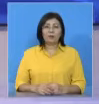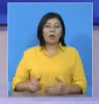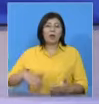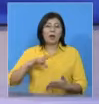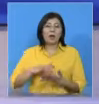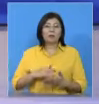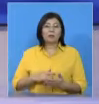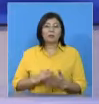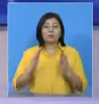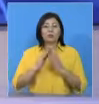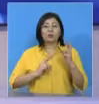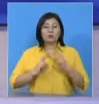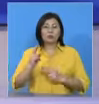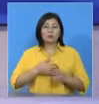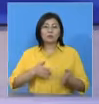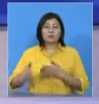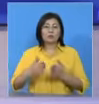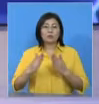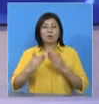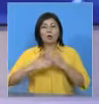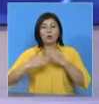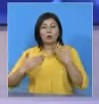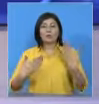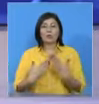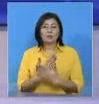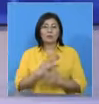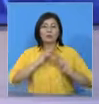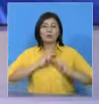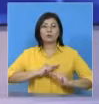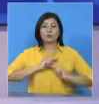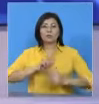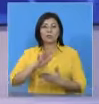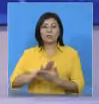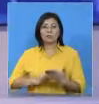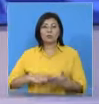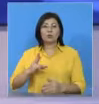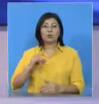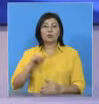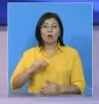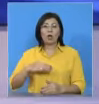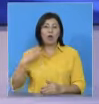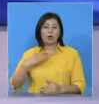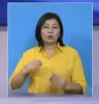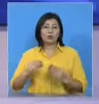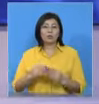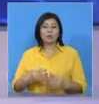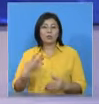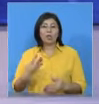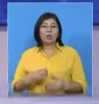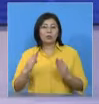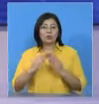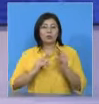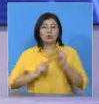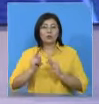Қалада тұрғын үй құрылысы, жол салу, аулаларды қалпына келтіру жұмысы жалғасып жатыр. Нұр Ақтөбеде 9 қабатты екі үйдің құрылысы